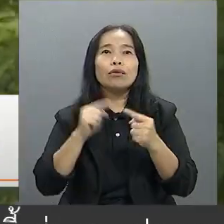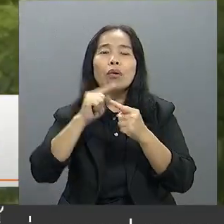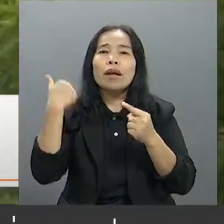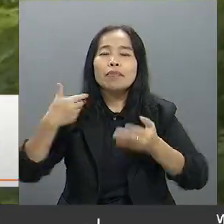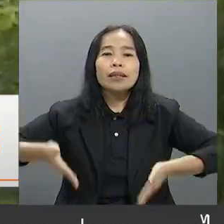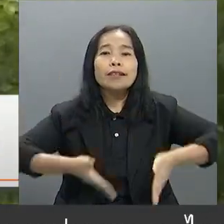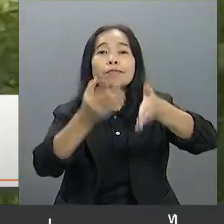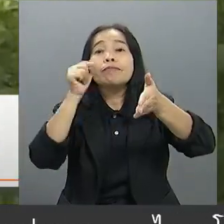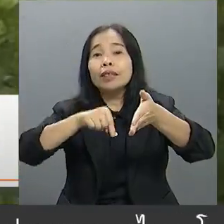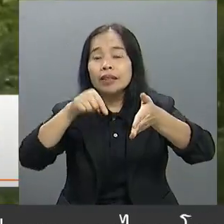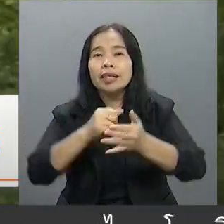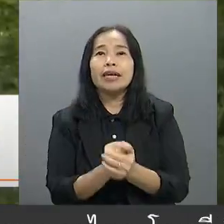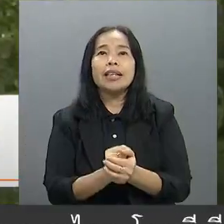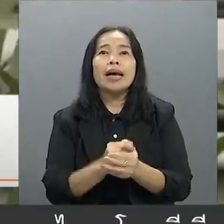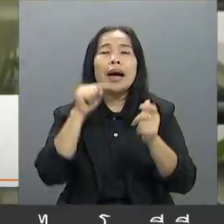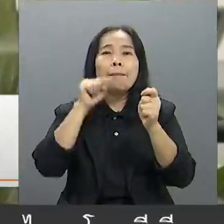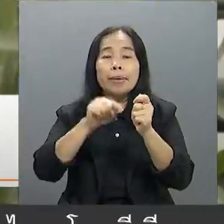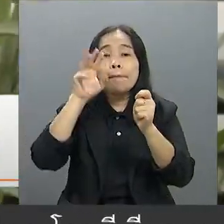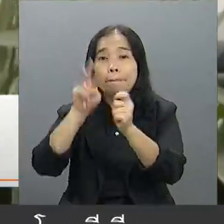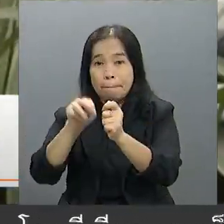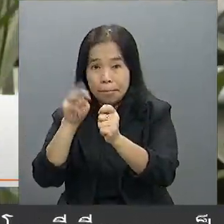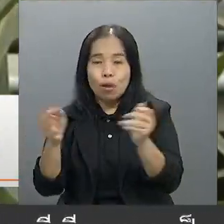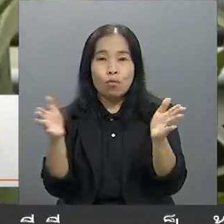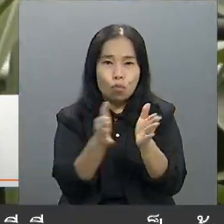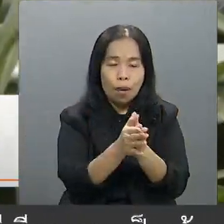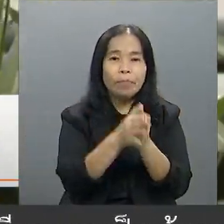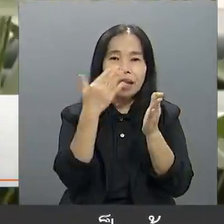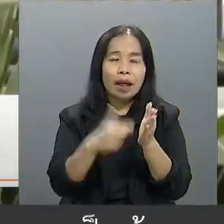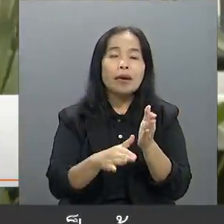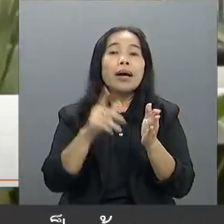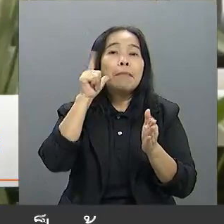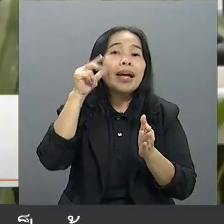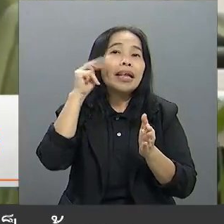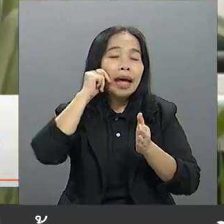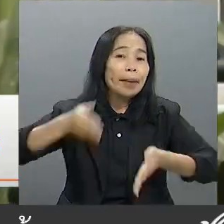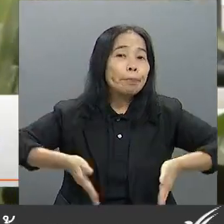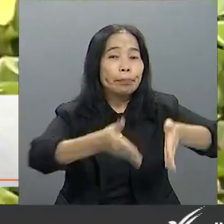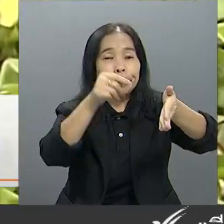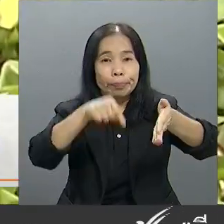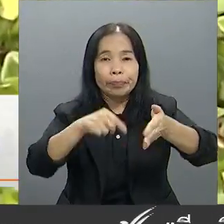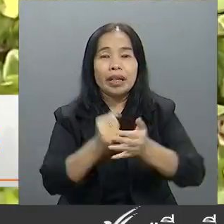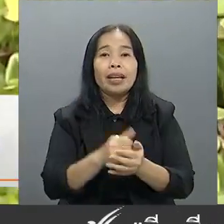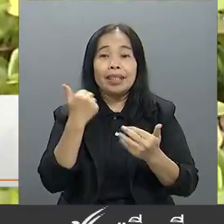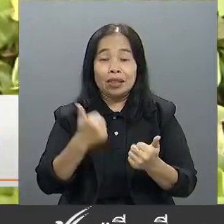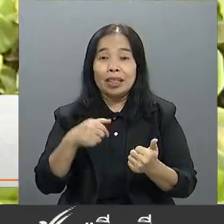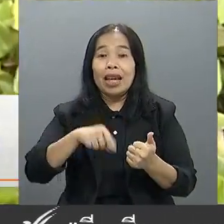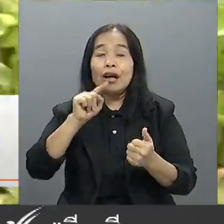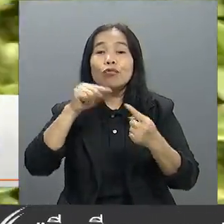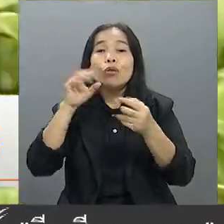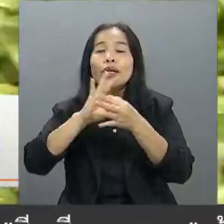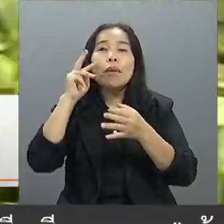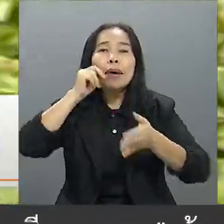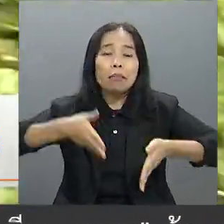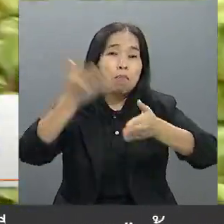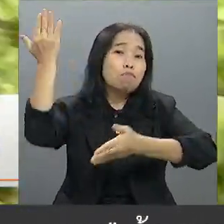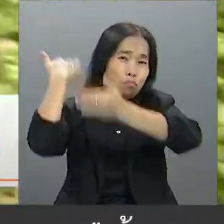ำเภอเมืองลพบุรีทั้งแม่น้ำบางขามและแม่น้ำลพบุรีค่ะซึ่งแม่น้ำสายนี้ก็เป็นแม่น้ำที่มีประวัติศาสตร์สมัย